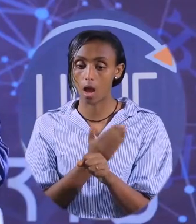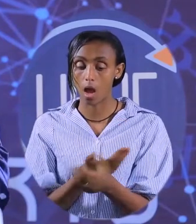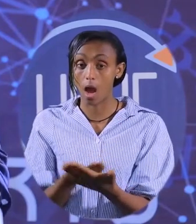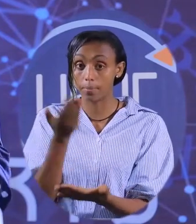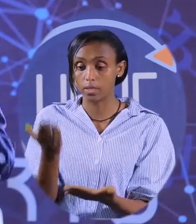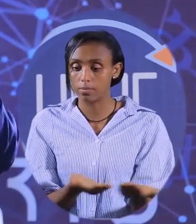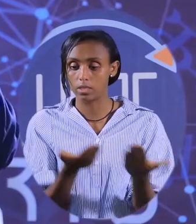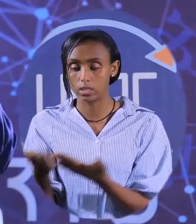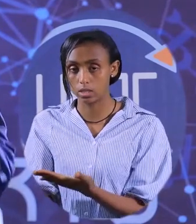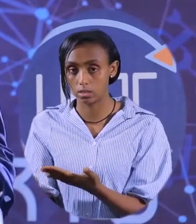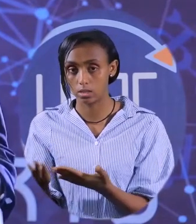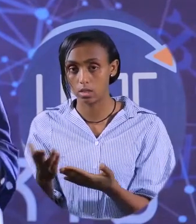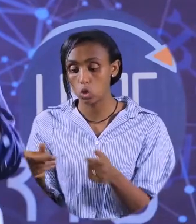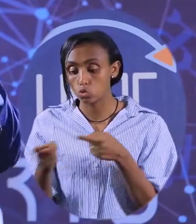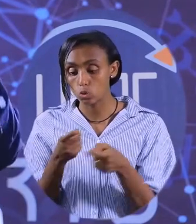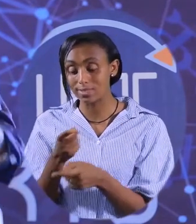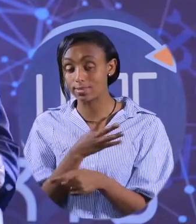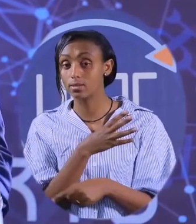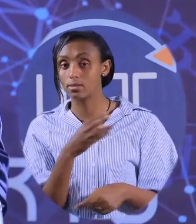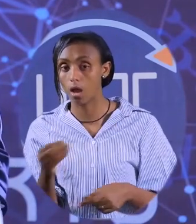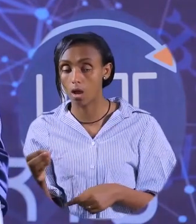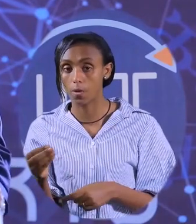አንፃር፣ እንደዚሁም ደግሞ የቁጥጥርና